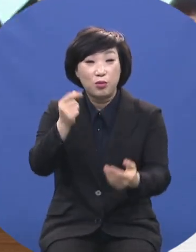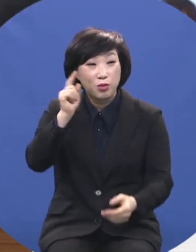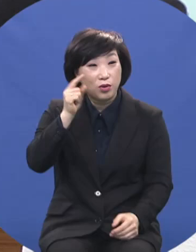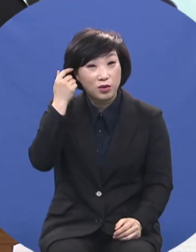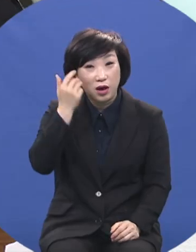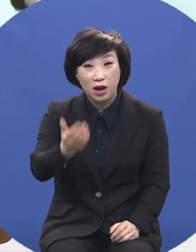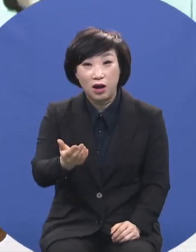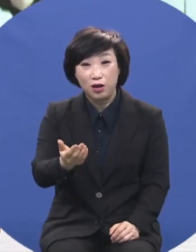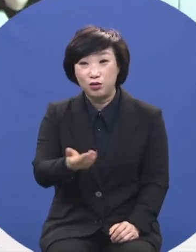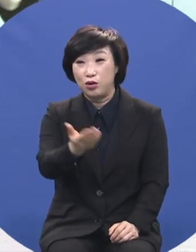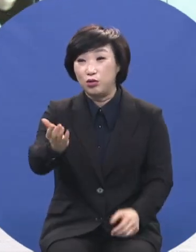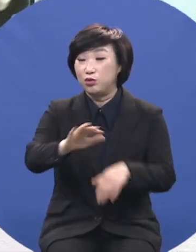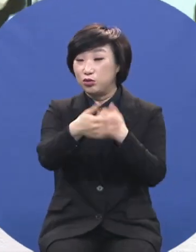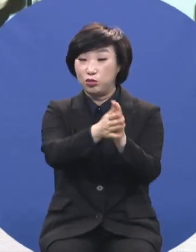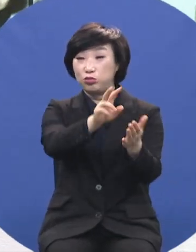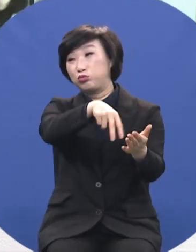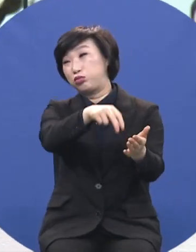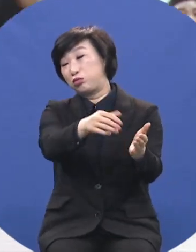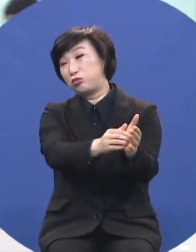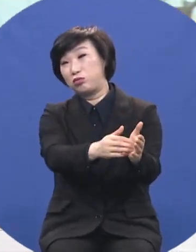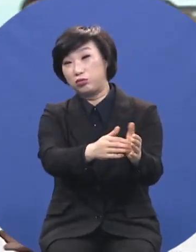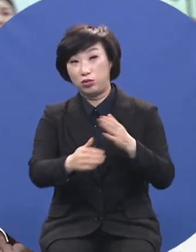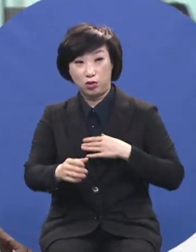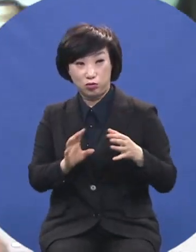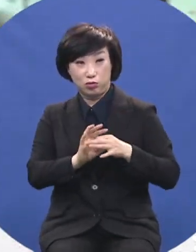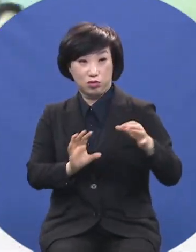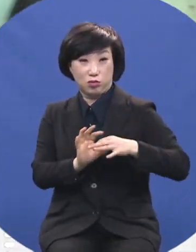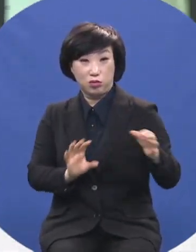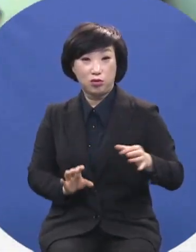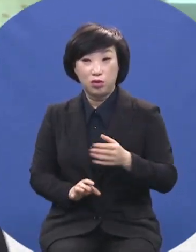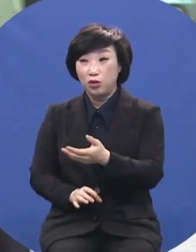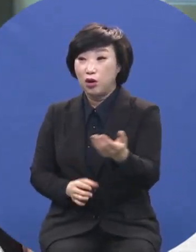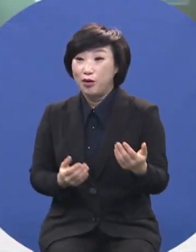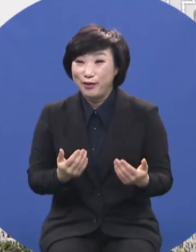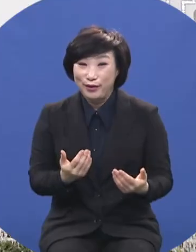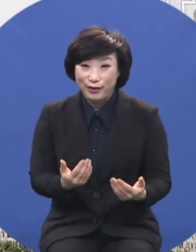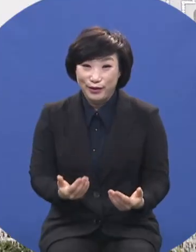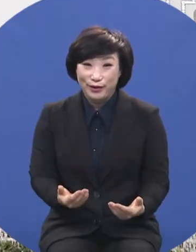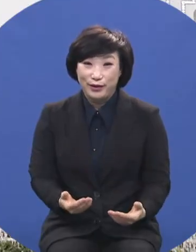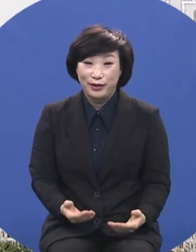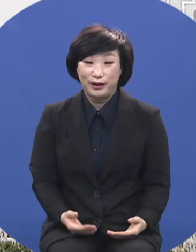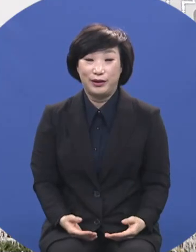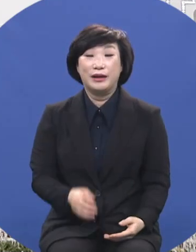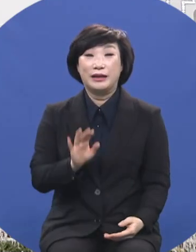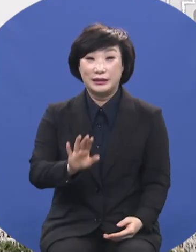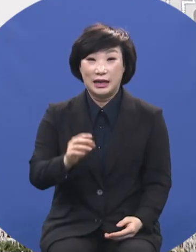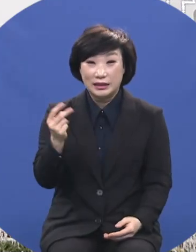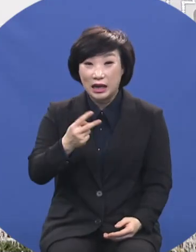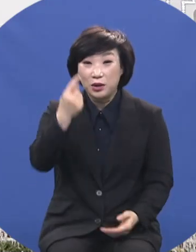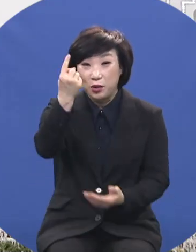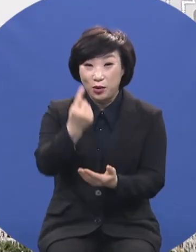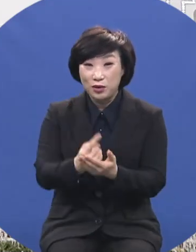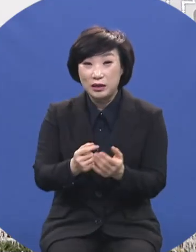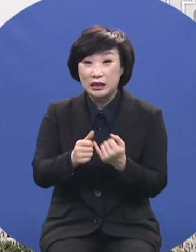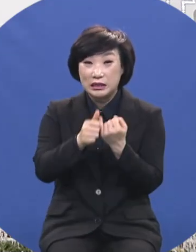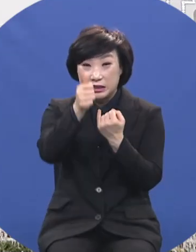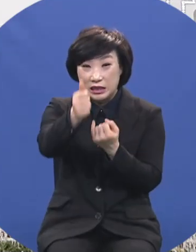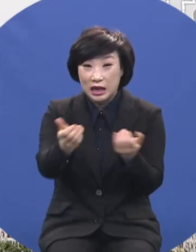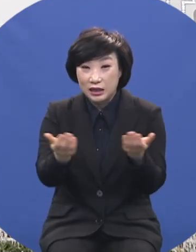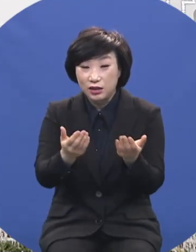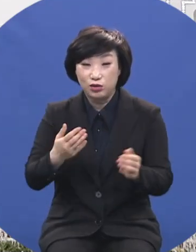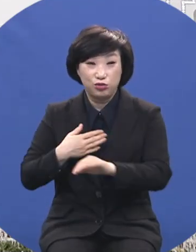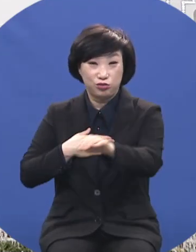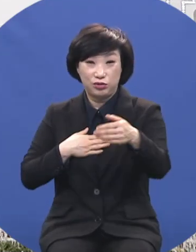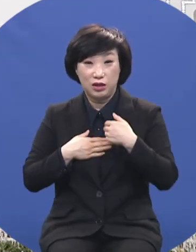그냥 성경 속에 있는 얘기지 나하고 상관없잖아요. 다시 오실 신랑의 얘기가